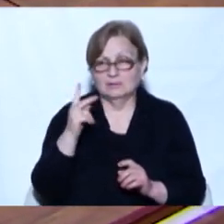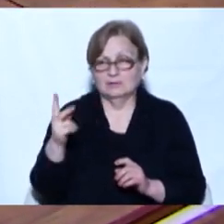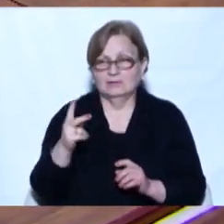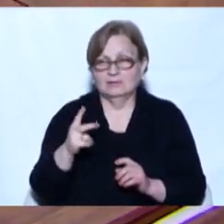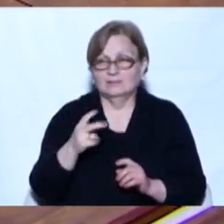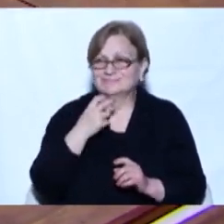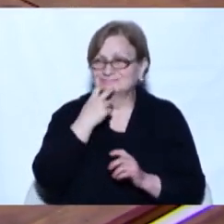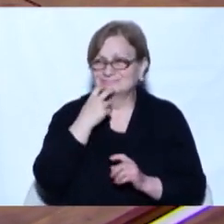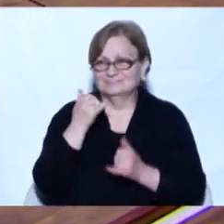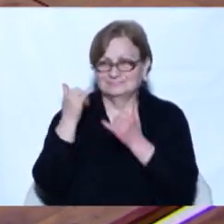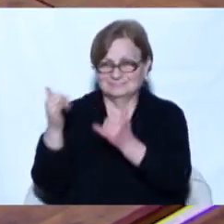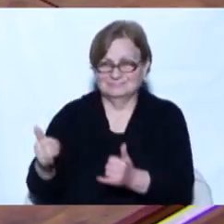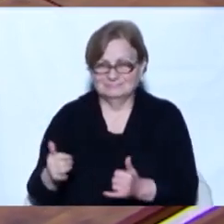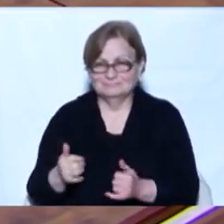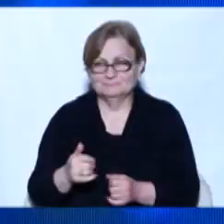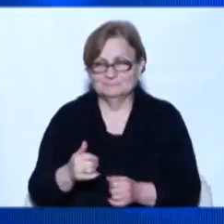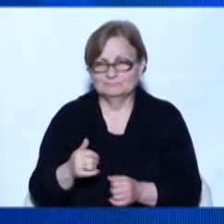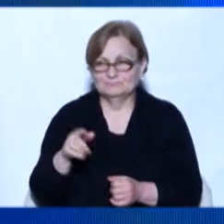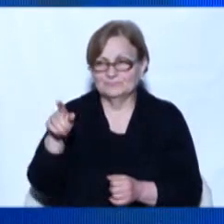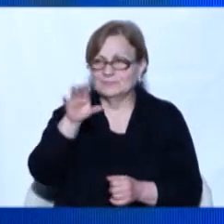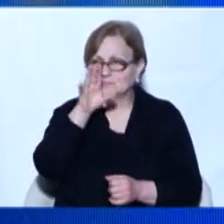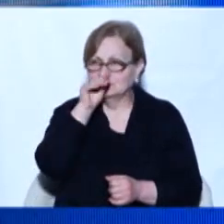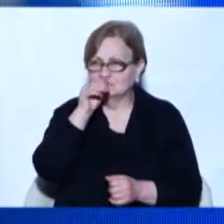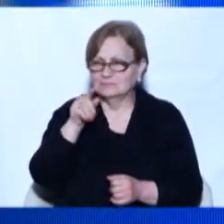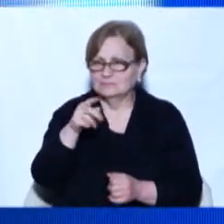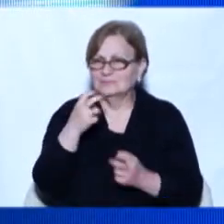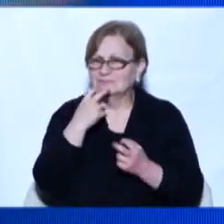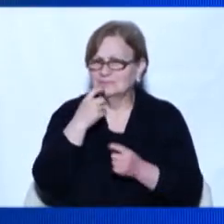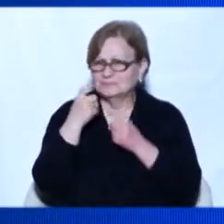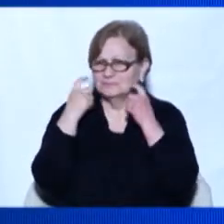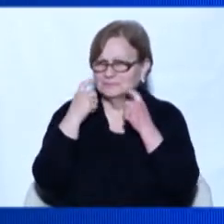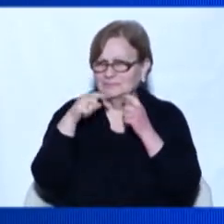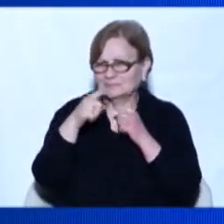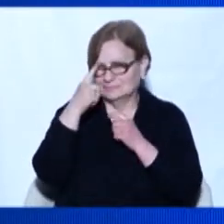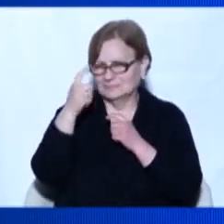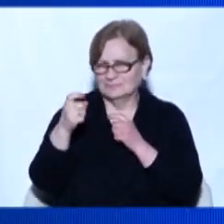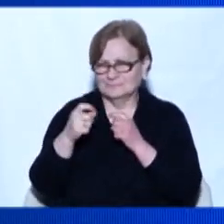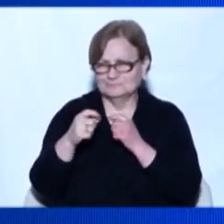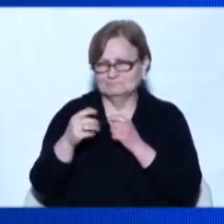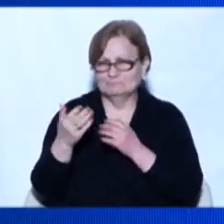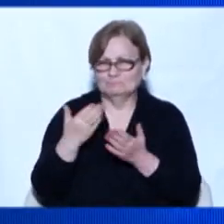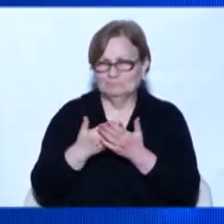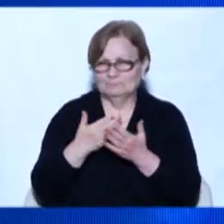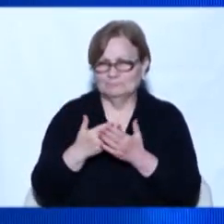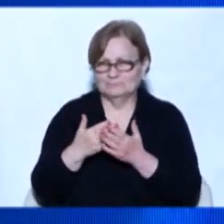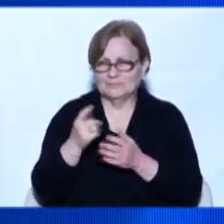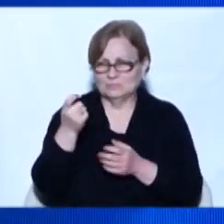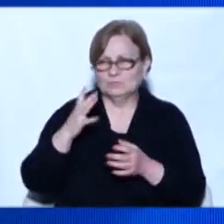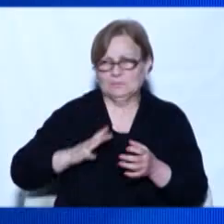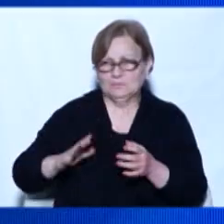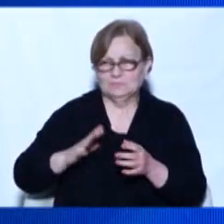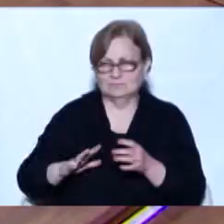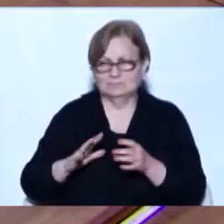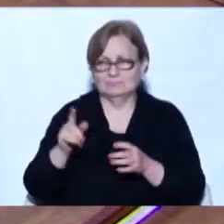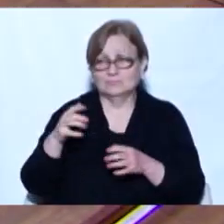ნაცნობივით გაუღიმა კიდეც. პიპას მოეჩვენა, ამ ღიმილით თითქოს ანიშნა: მეგობარო, ცოტა მოიცადე,